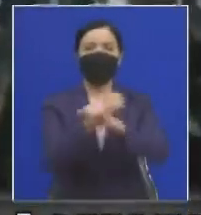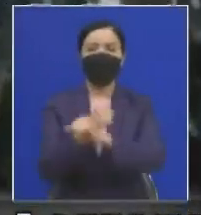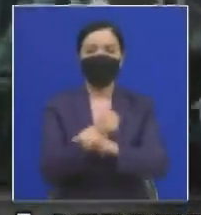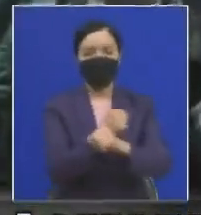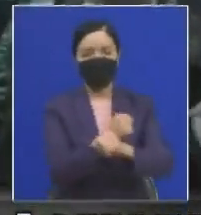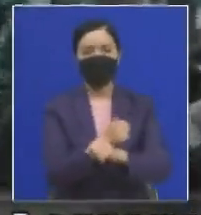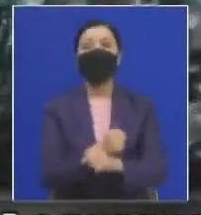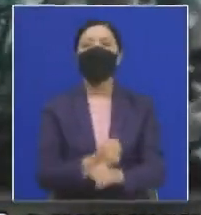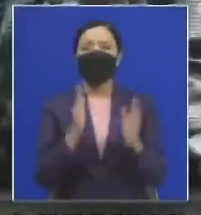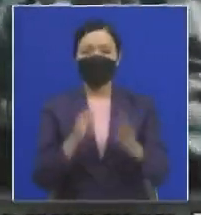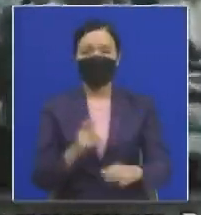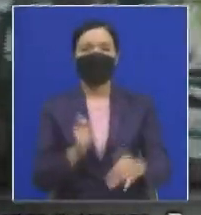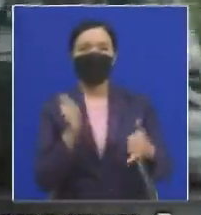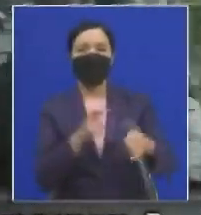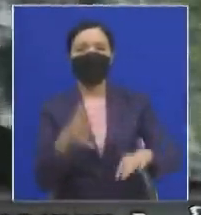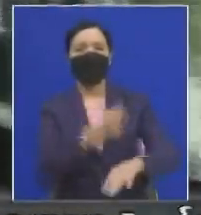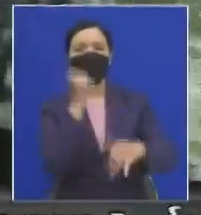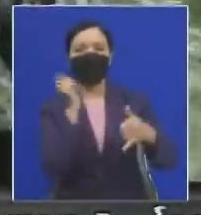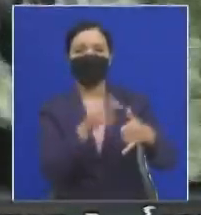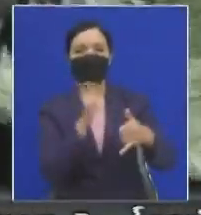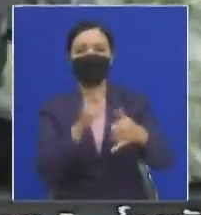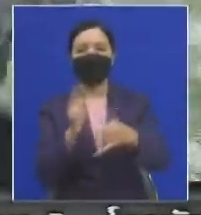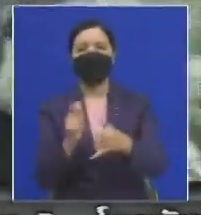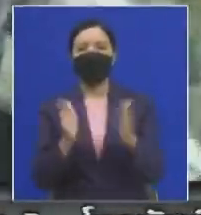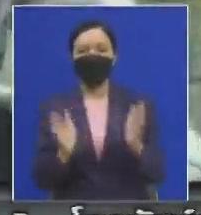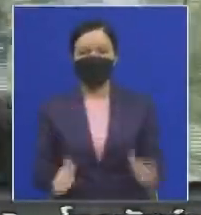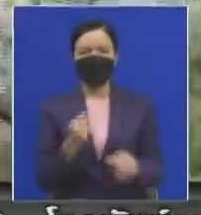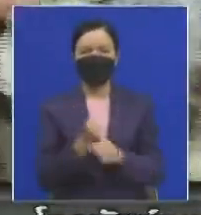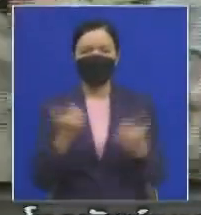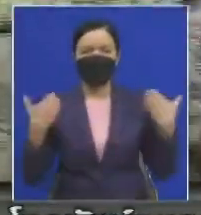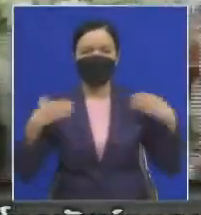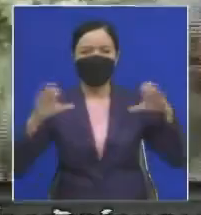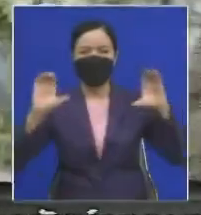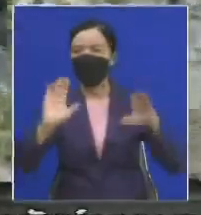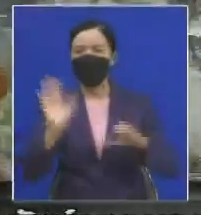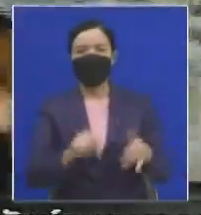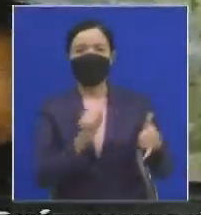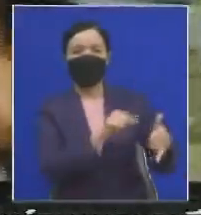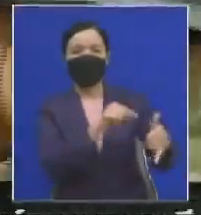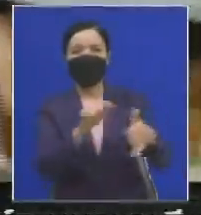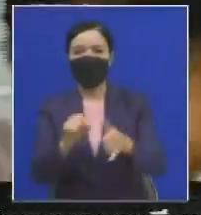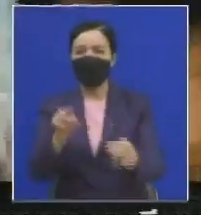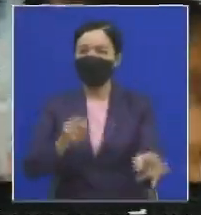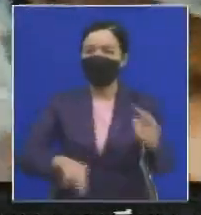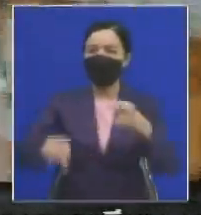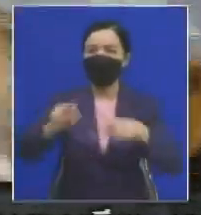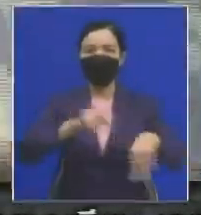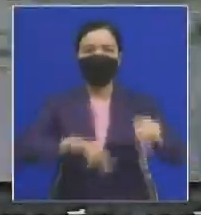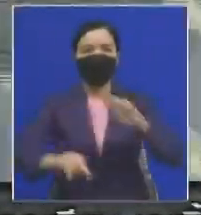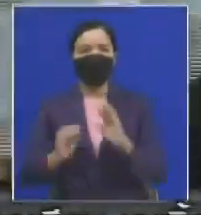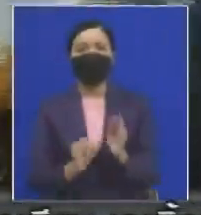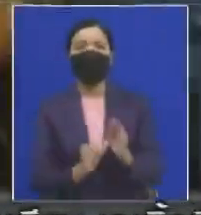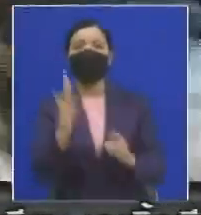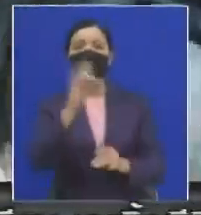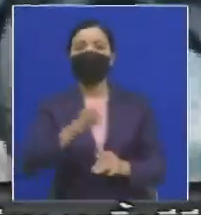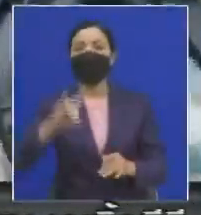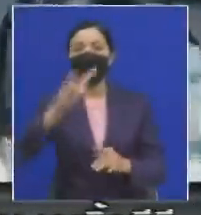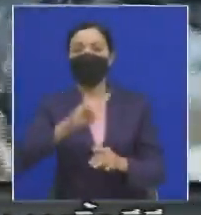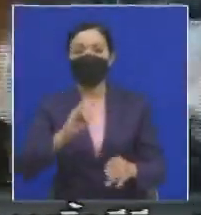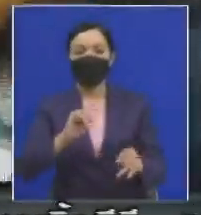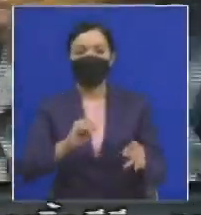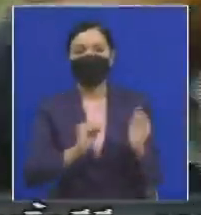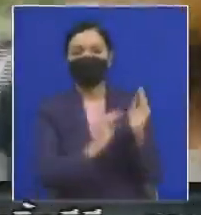ไมใช่ขาราชการซึพณะงานเหล่านี้คือคนที่ดูแลและค้มของ Mommy4915 ป่าและสัวใพ้ที่อนรักฤ